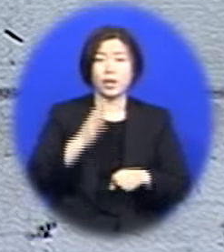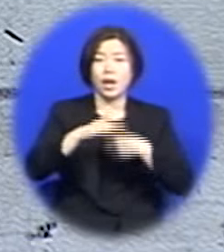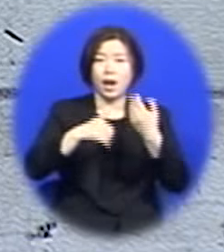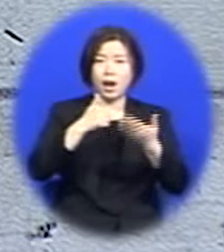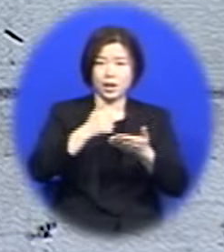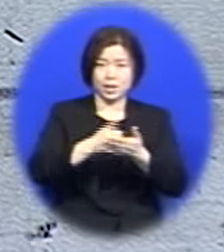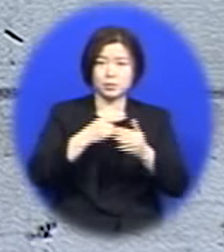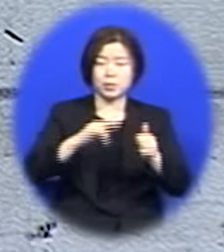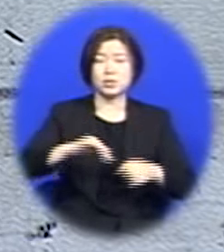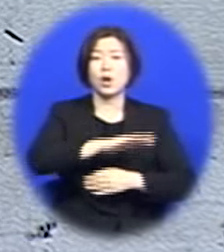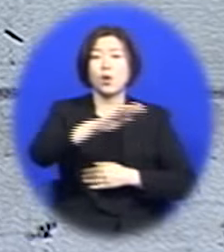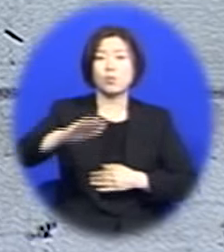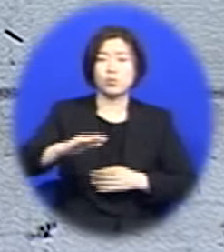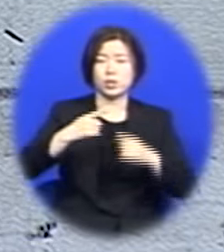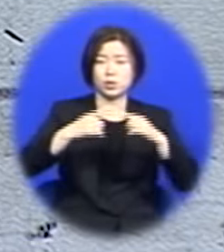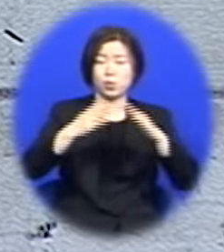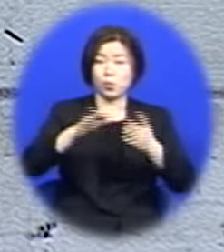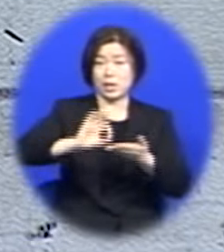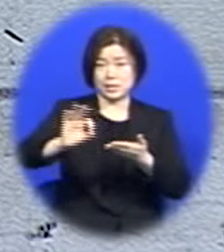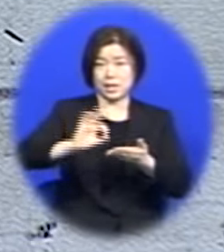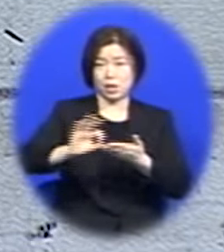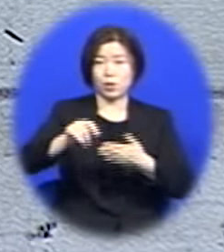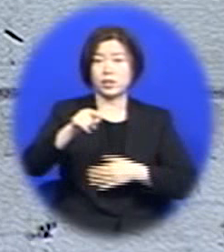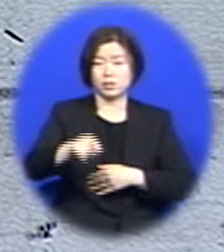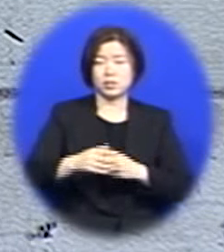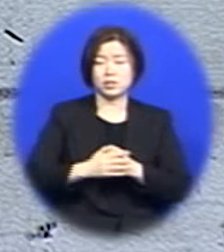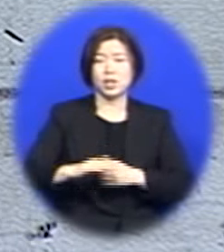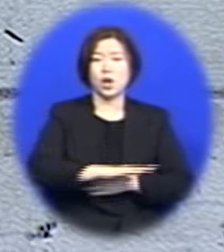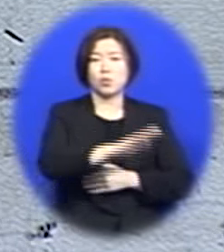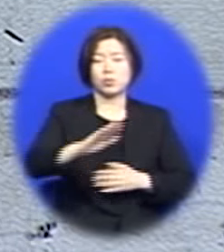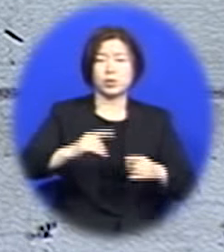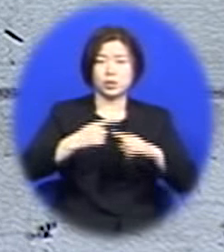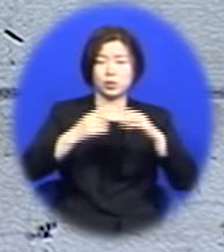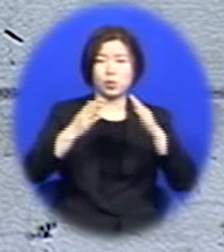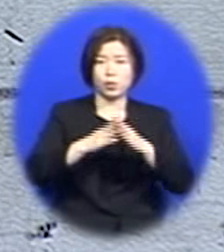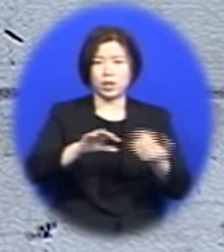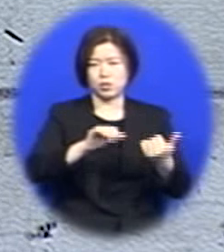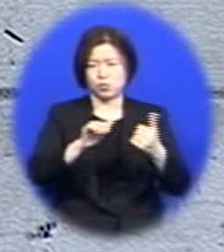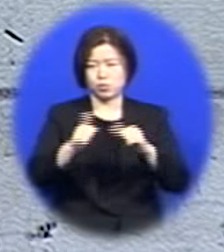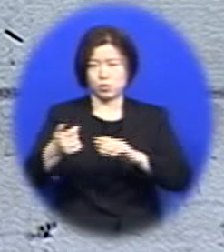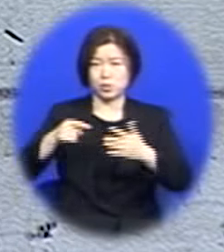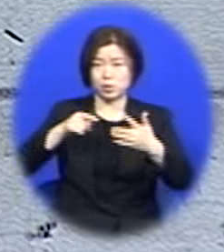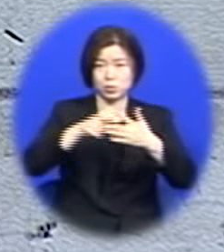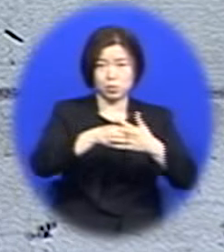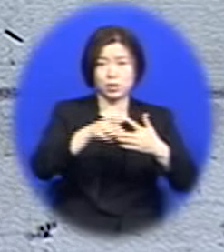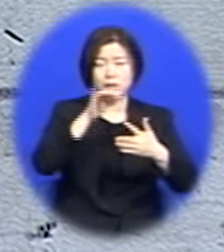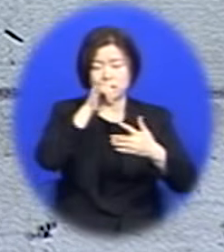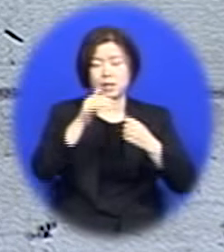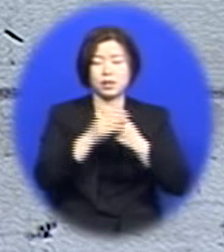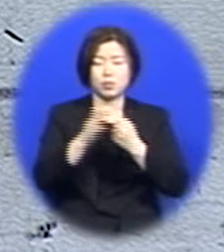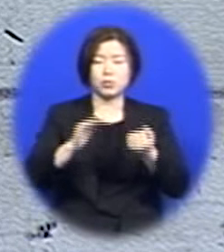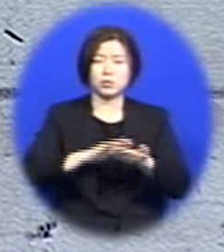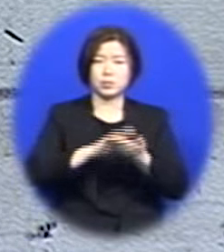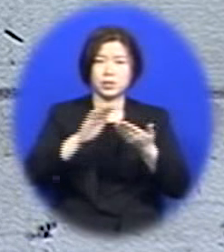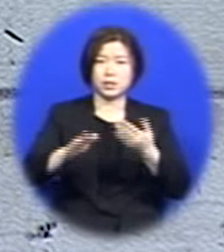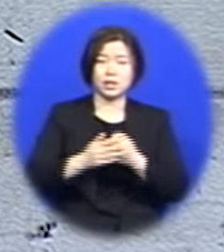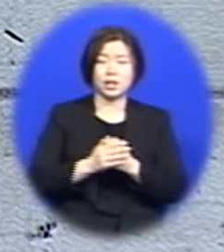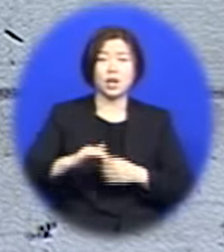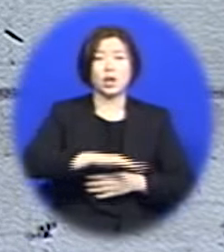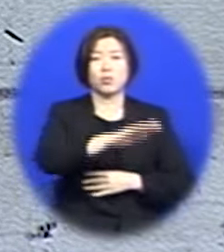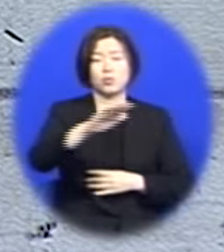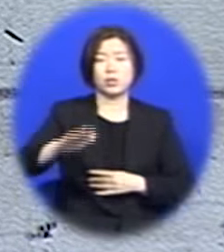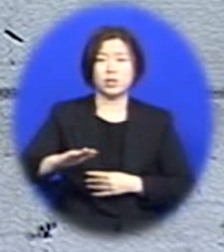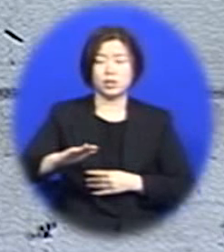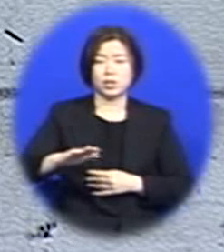하나님께서 우리 교회를 쓰시는 것은 우리 교회가 죽음을 통과했기 때문입니다. 우리 교회는